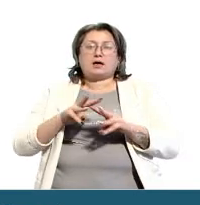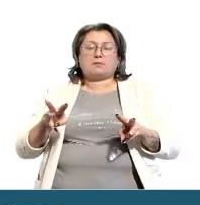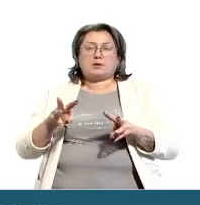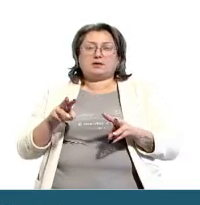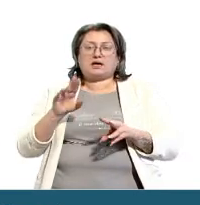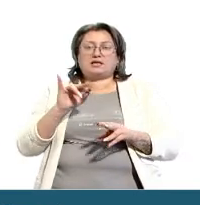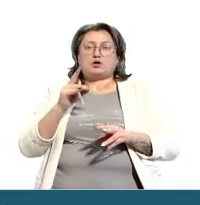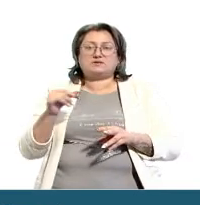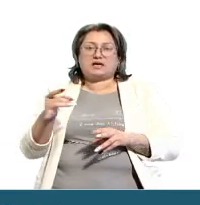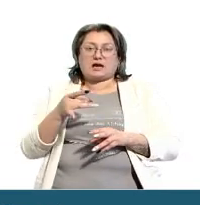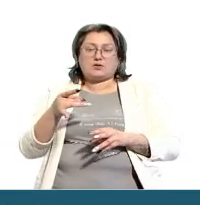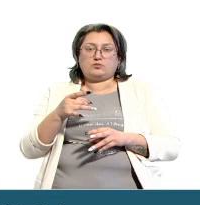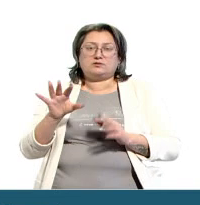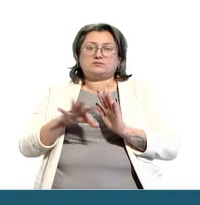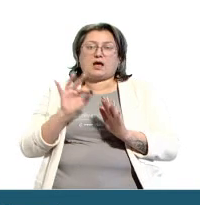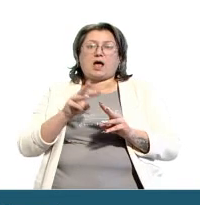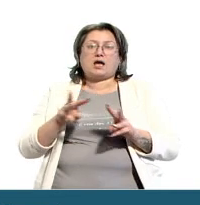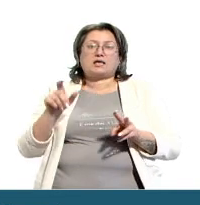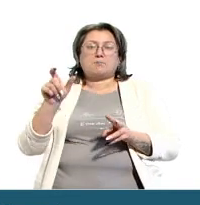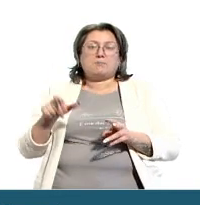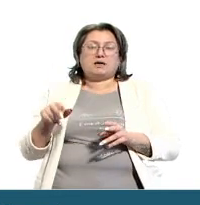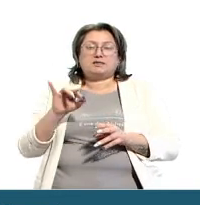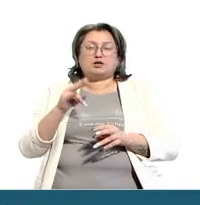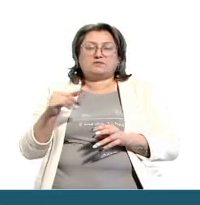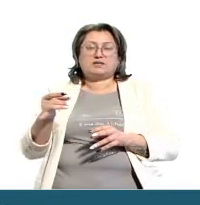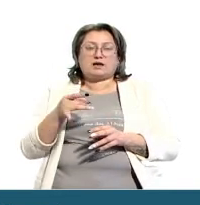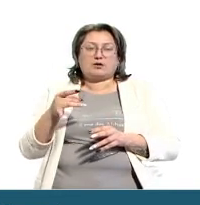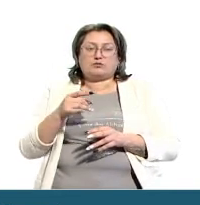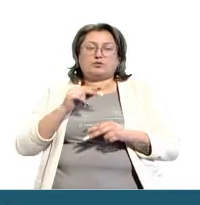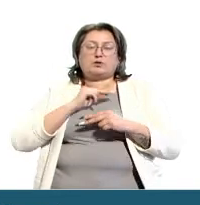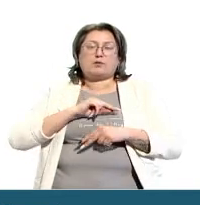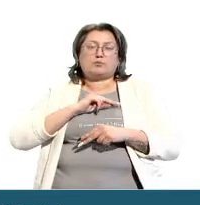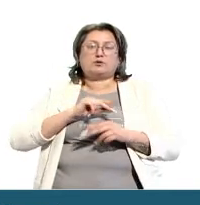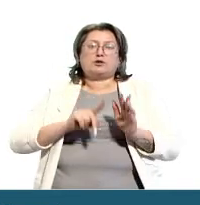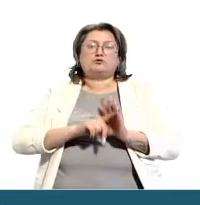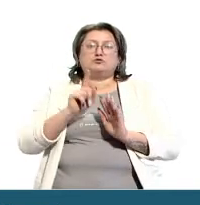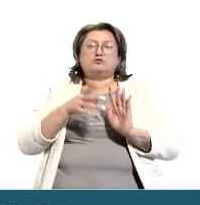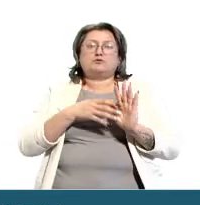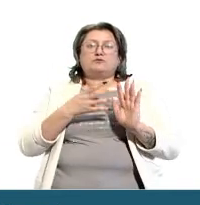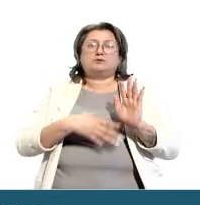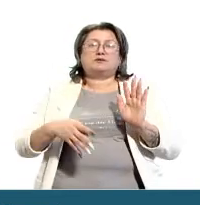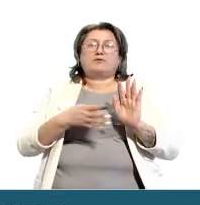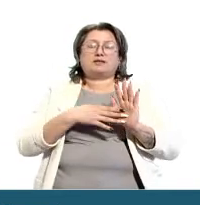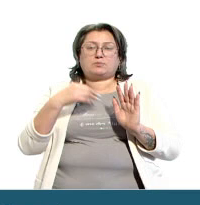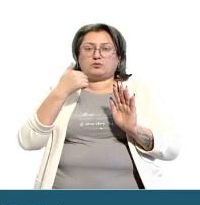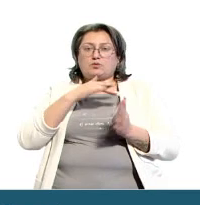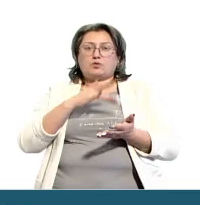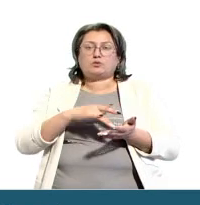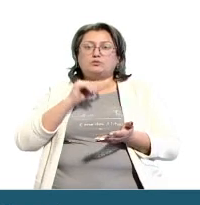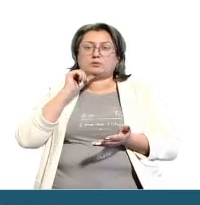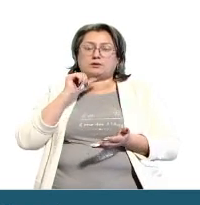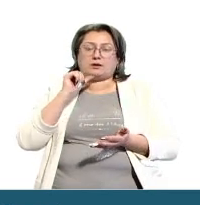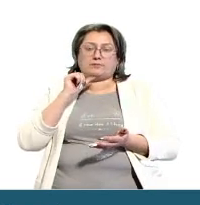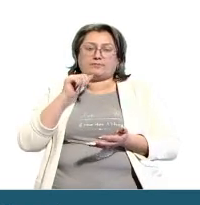Қатпаев Денисов ауданының әкімі болып сайланды. Еңбек жолын 1999 жылы Қостанай қаласында Покровка